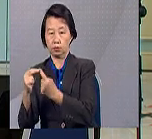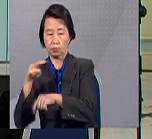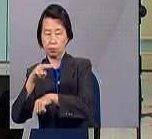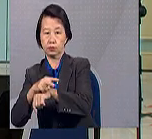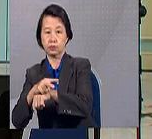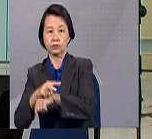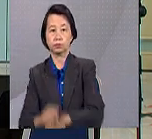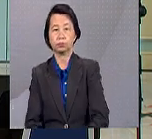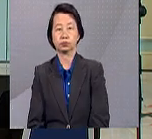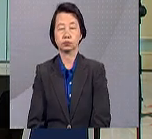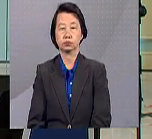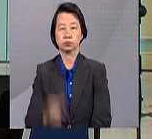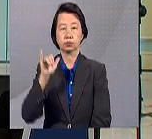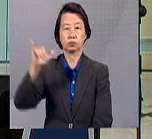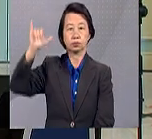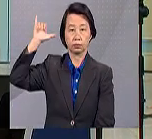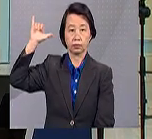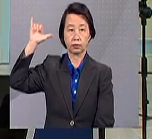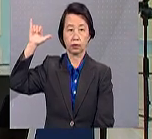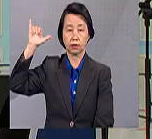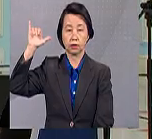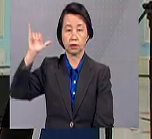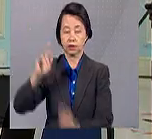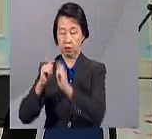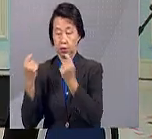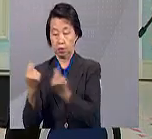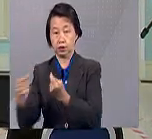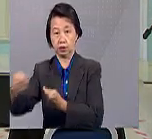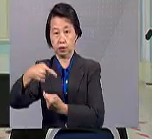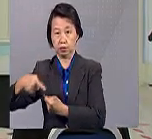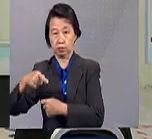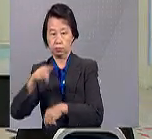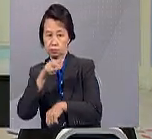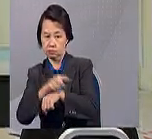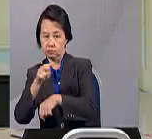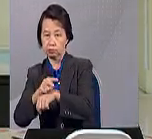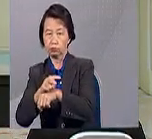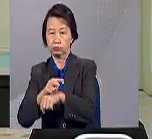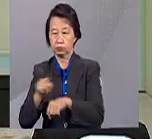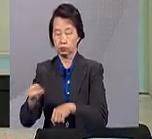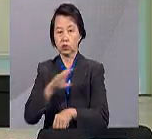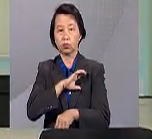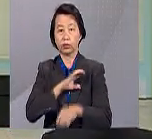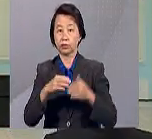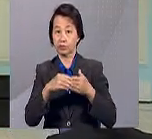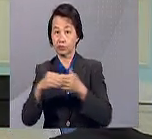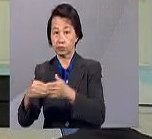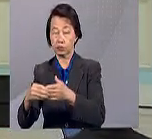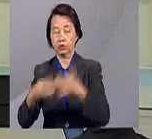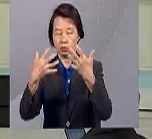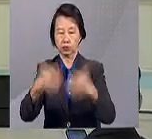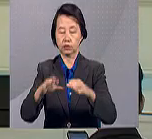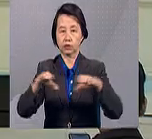Pematuhan. Semalam, Task Force Operasi Pematuhan yang diketuai oleh PDRM